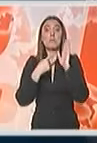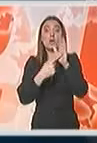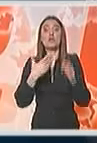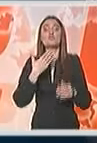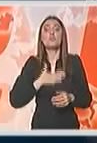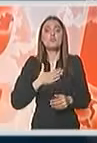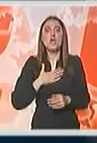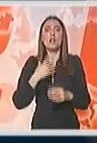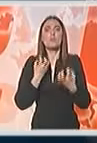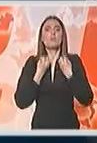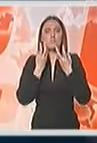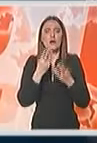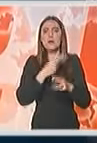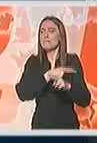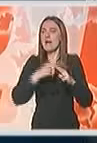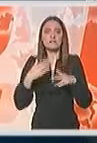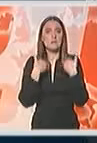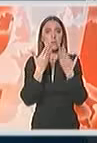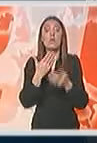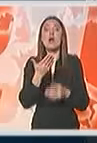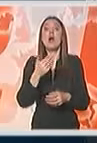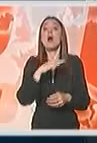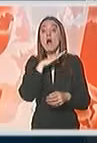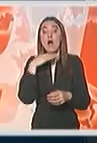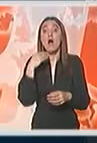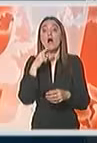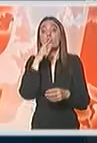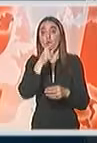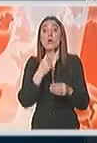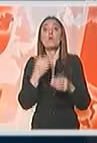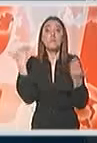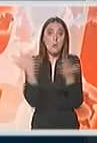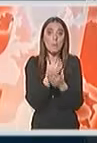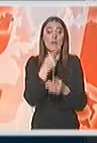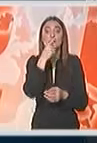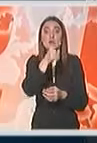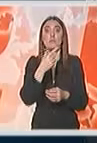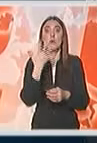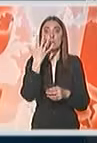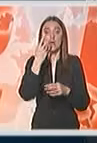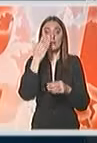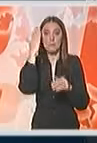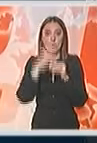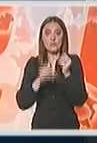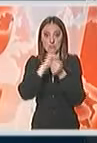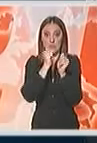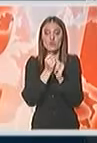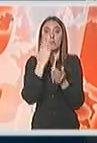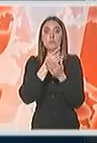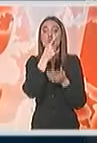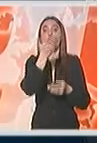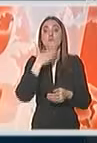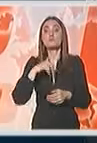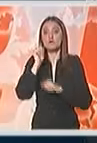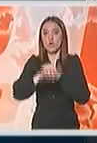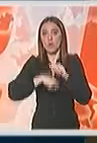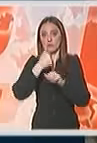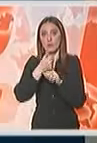strast, posvećenost i pružiti maksimum. Ako osvojimo Ligu Evrope i pobedimo na 5 posljednjih ligaških mečeva, bit će to uspešna